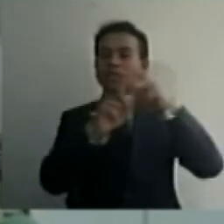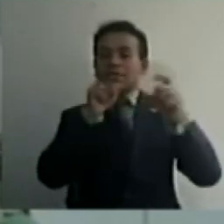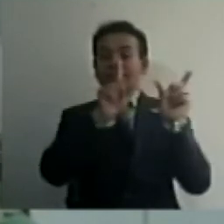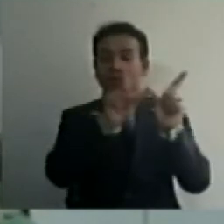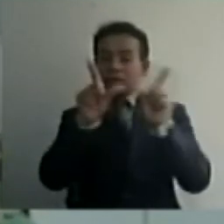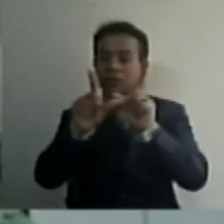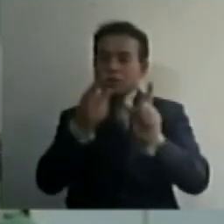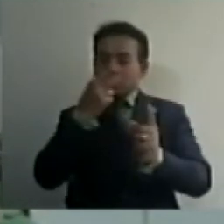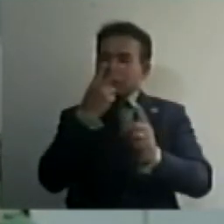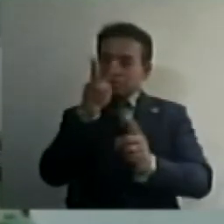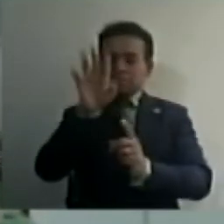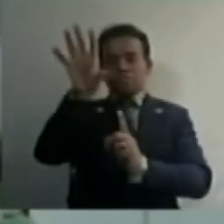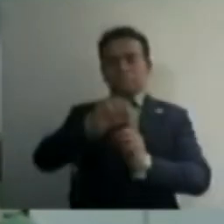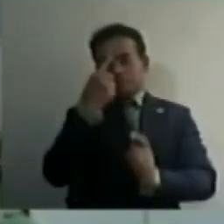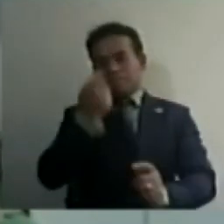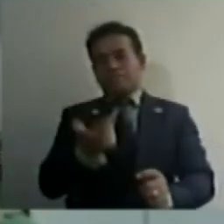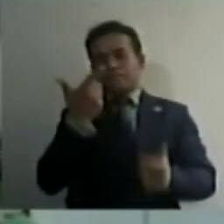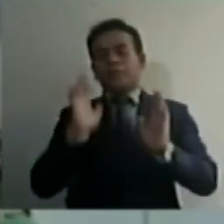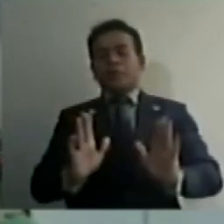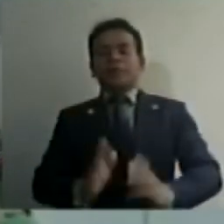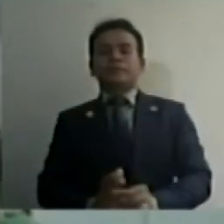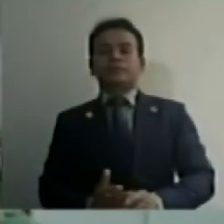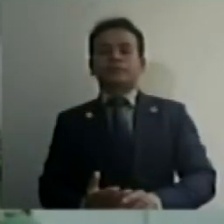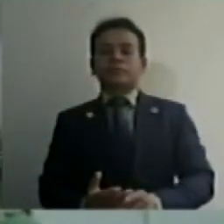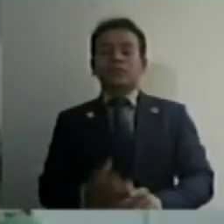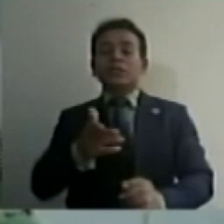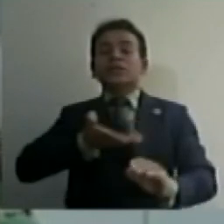আমাদের প্রশিক্ষণ কার্যক্রম চলমান আছে